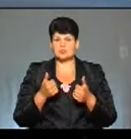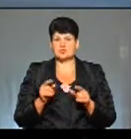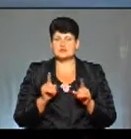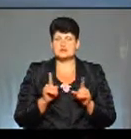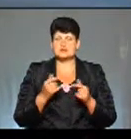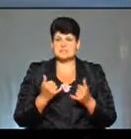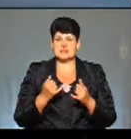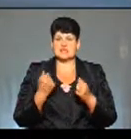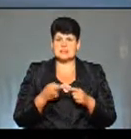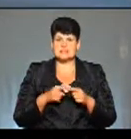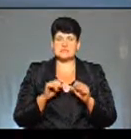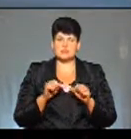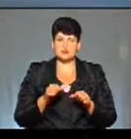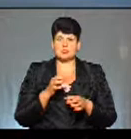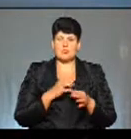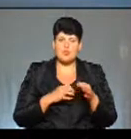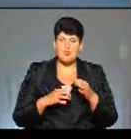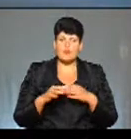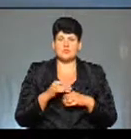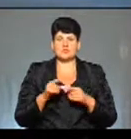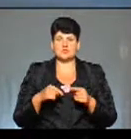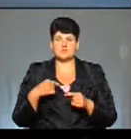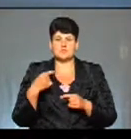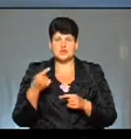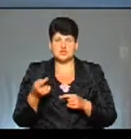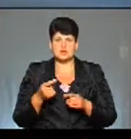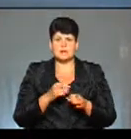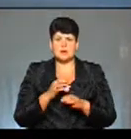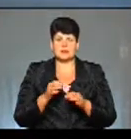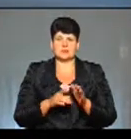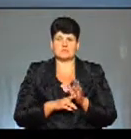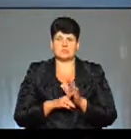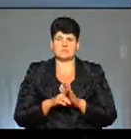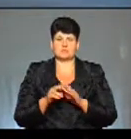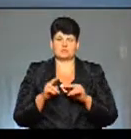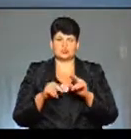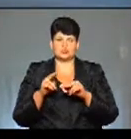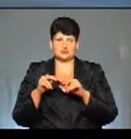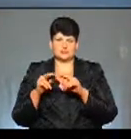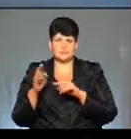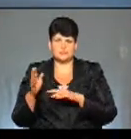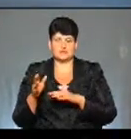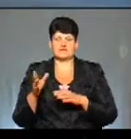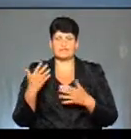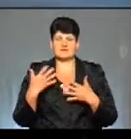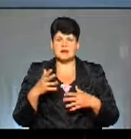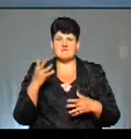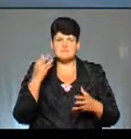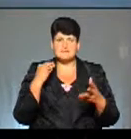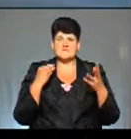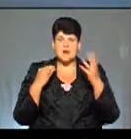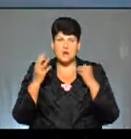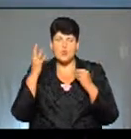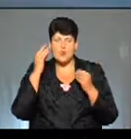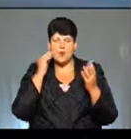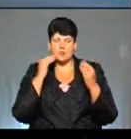можемо обговорювати і вже наступні інші проекти, які приступають до будови, які враховуються вже, скажімо